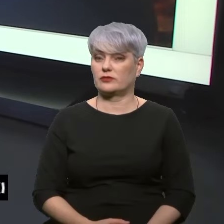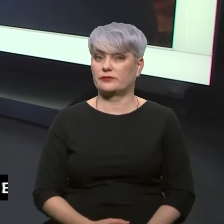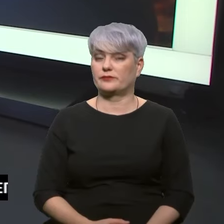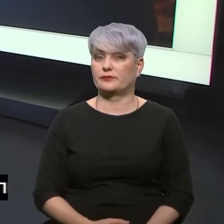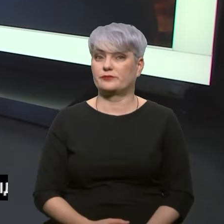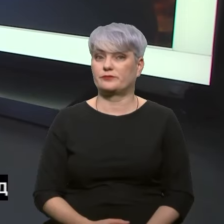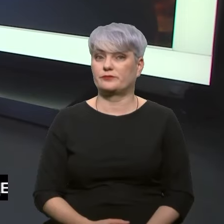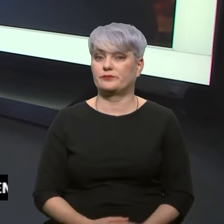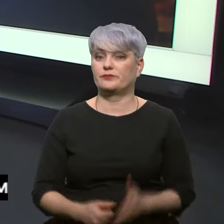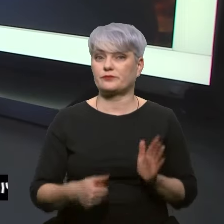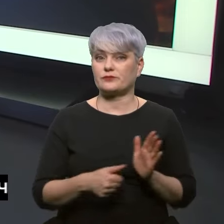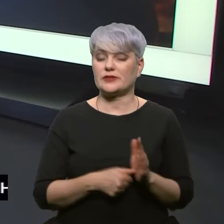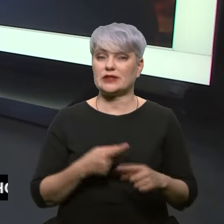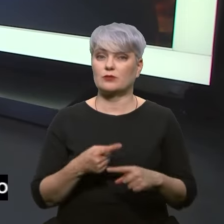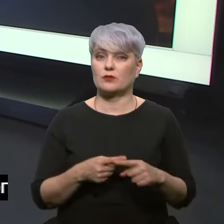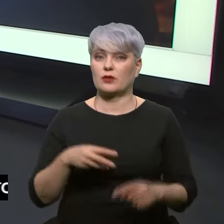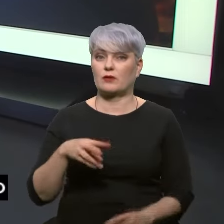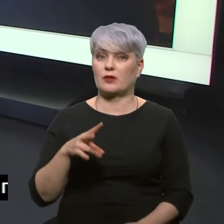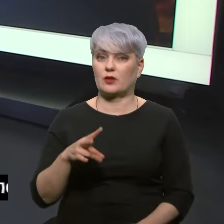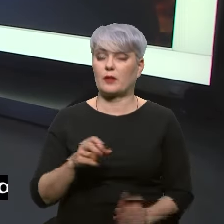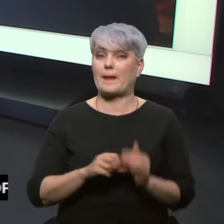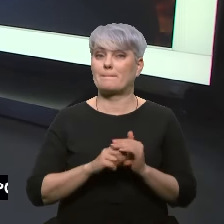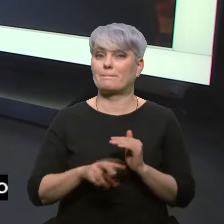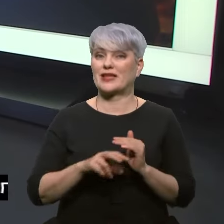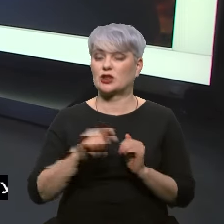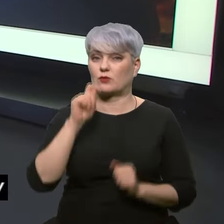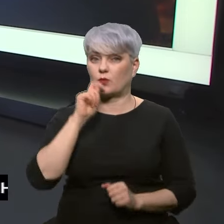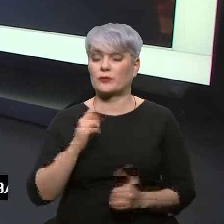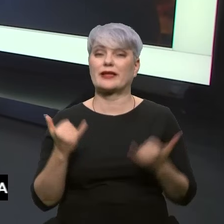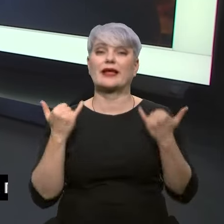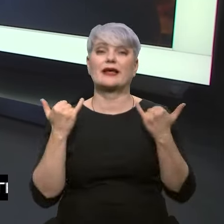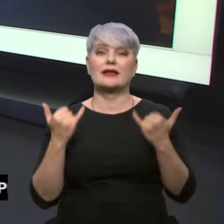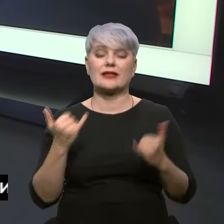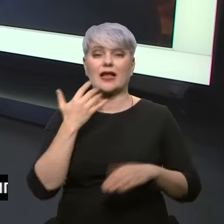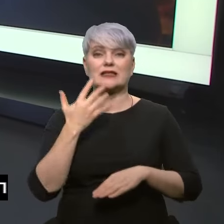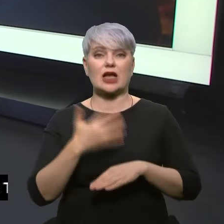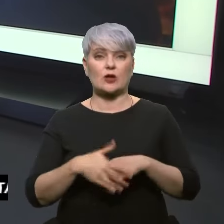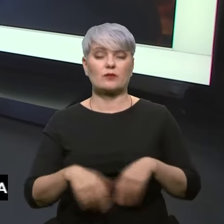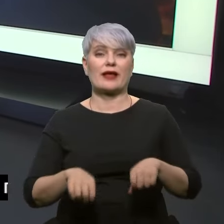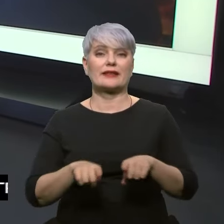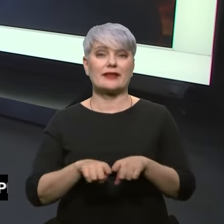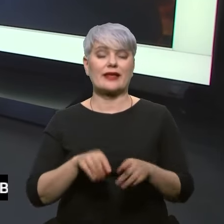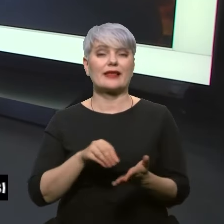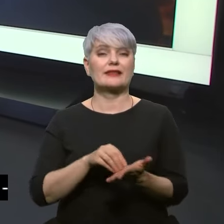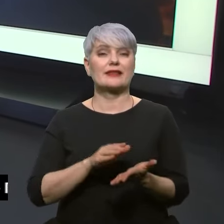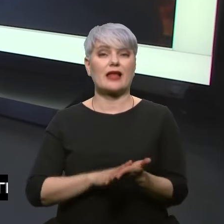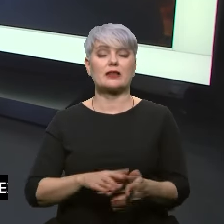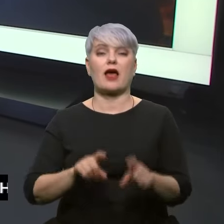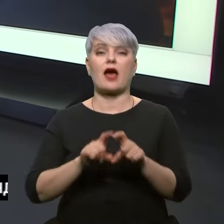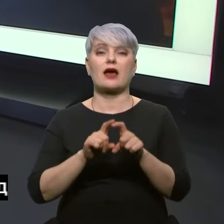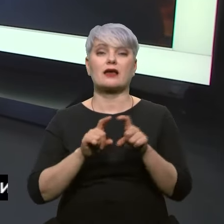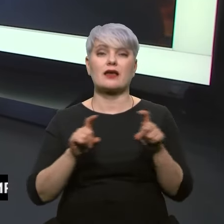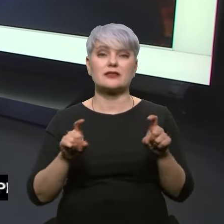Близько 6,5 мільйонів біженців з України нині перебувають за кордоном. Такі дані агенції ООН у справах біженців. Більшість з